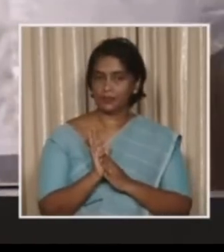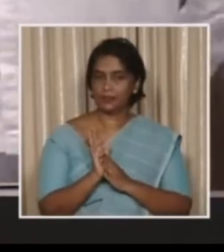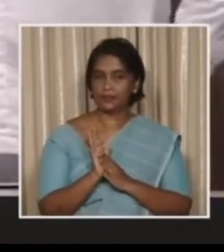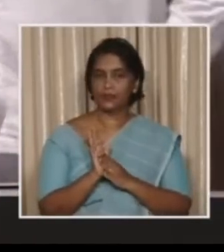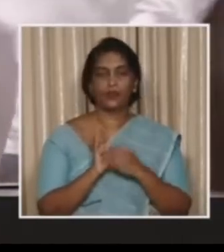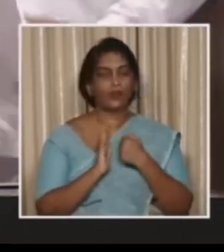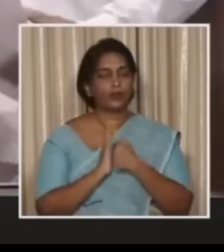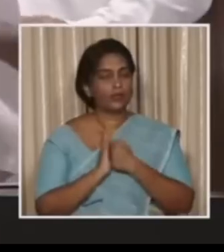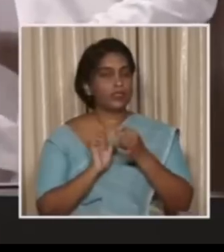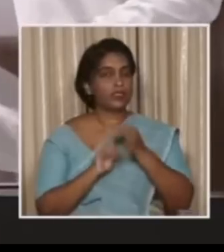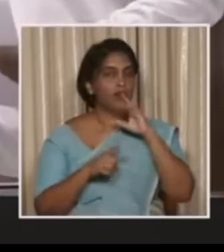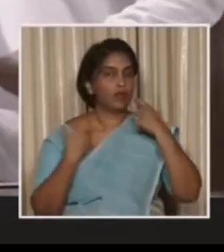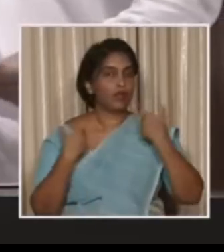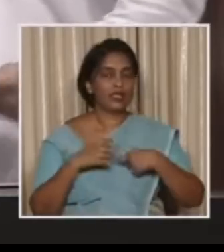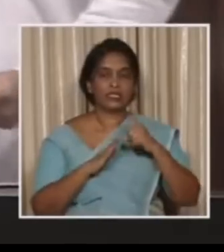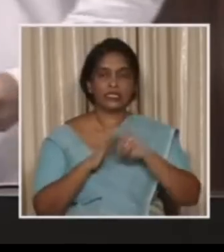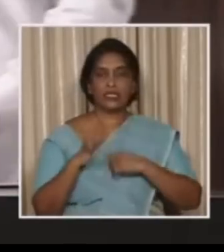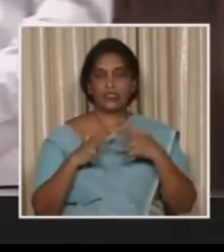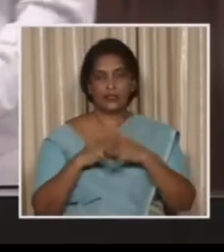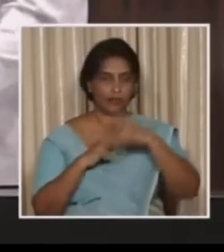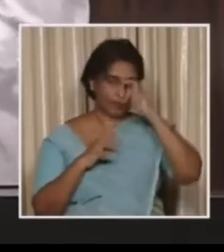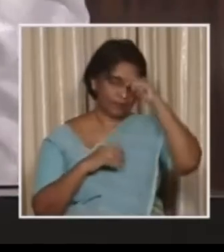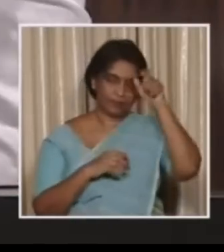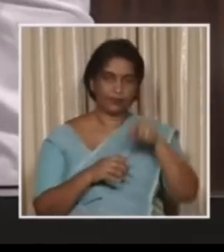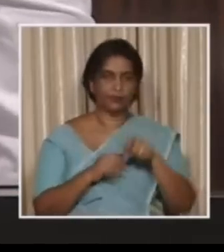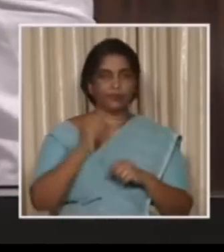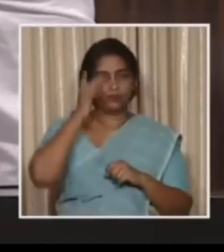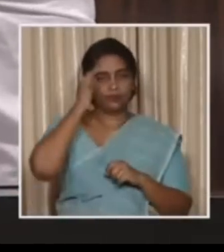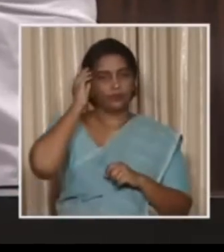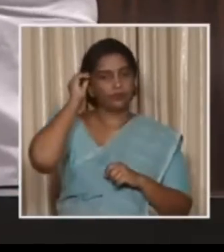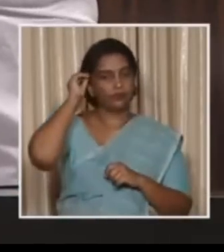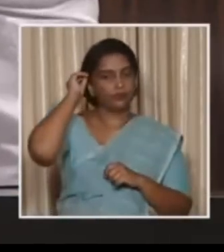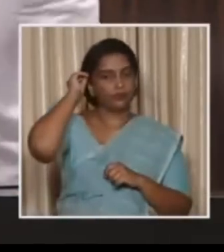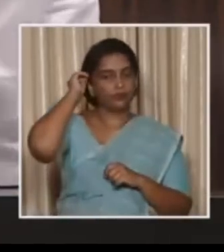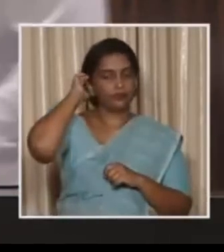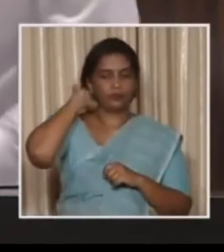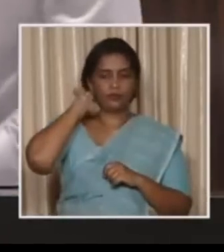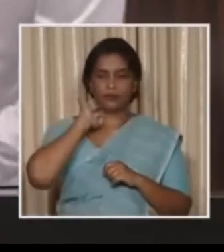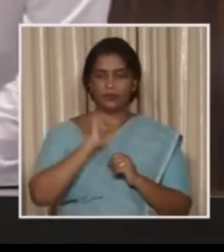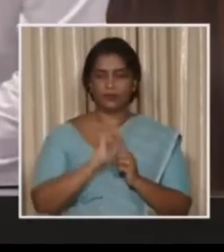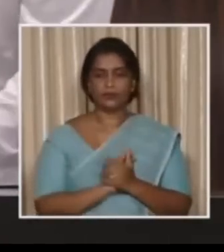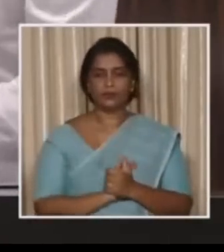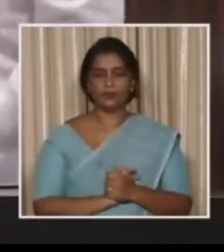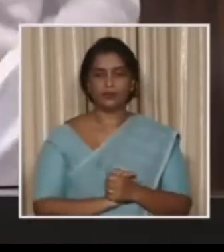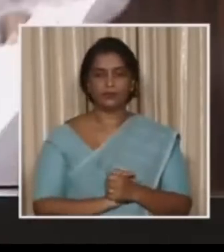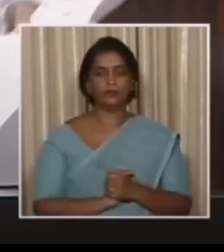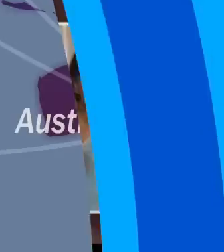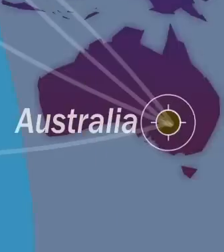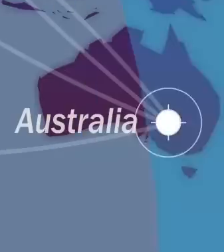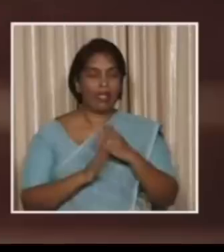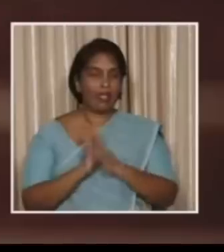நிதியத்தின் அழுத்தங்களுக்கு மத்தியிலேயே இந்த சட்டமூலத்தை அரசாங்கம் தயாரித்துள்ளமை இங்கு குறிப்பிடத்தக்கது.